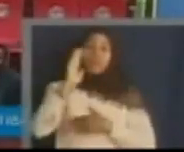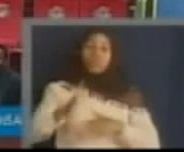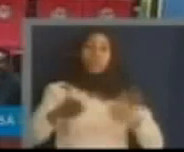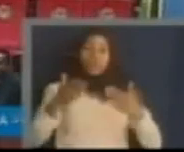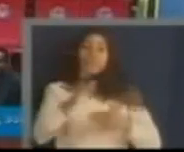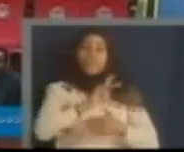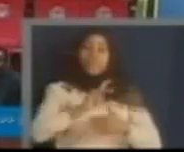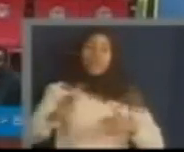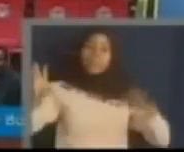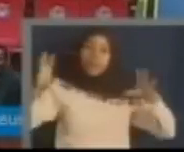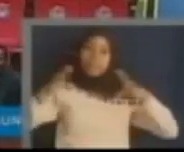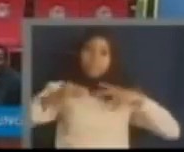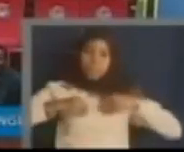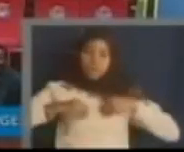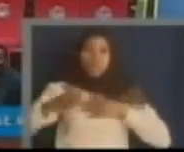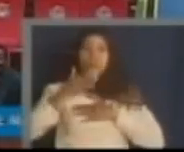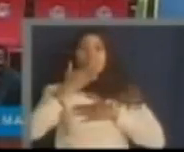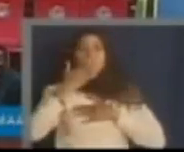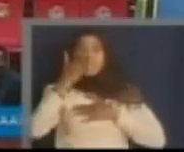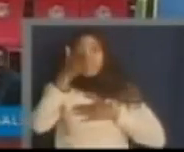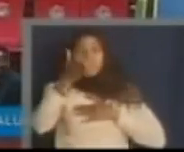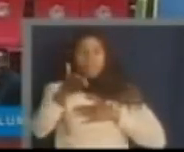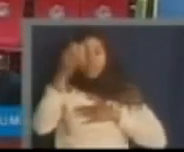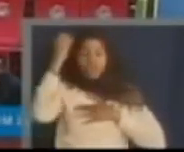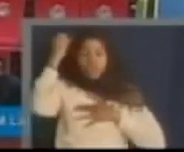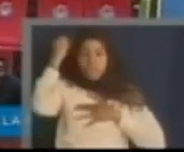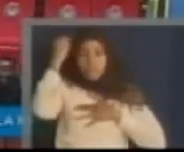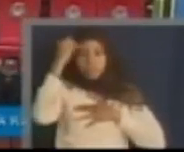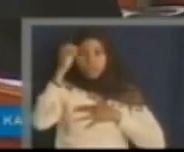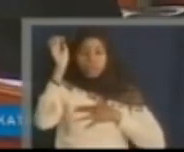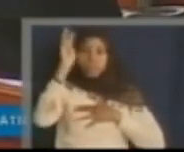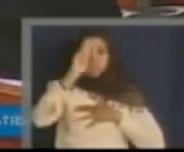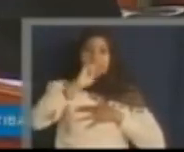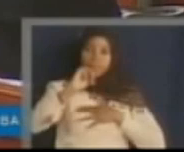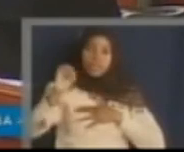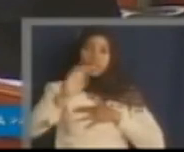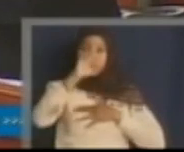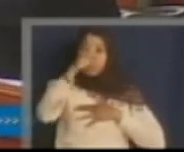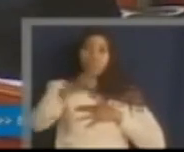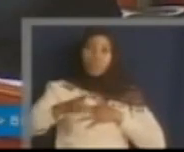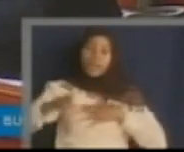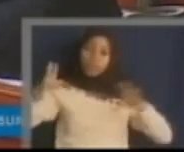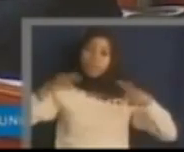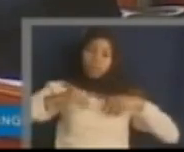kupokea taarifa hiyo ya rufaa ya mheshimiwa Mnyika. Wale waliopokea waseme ndio.